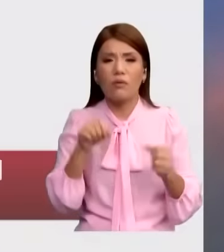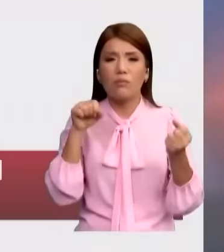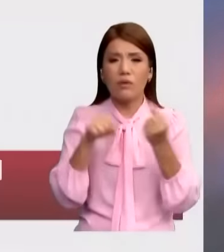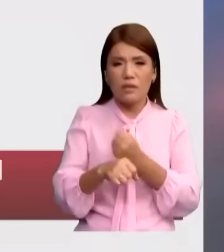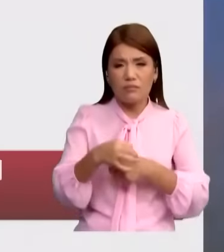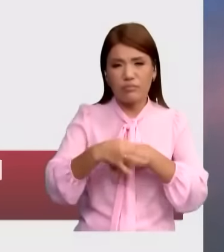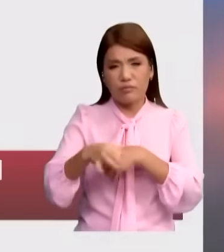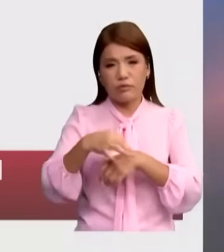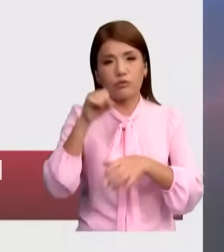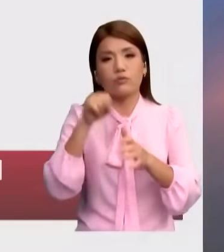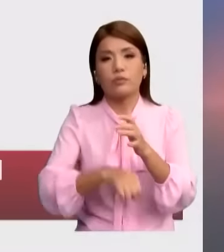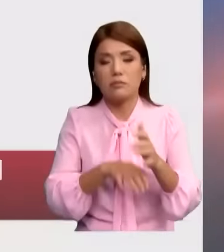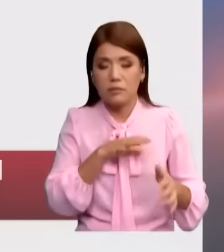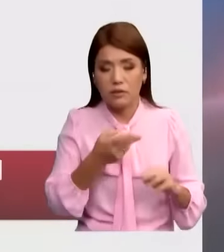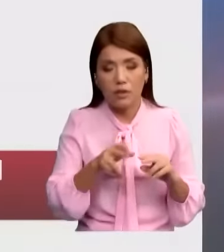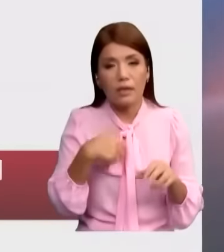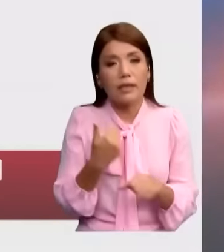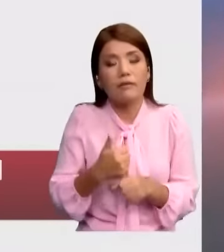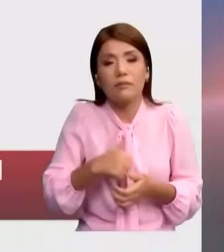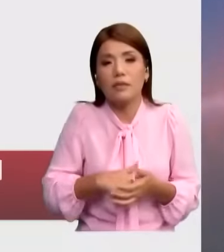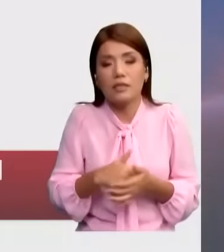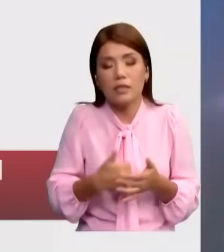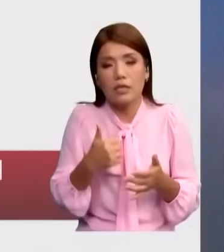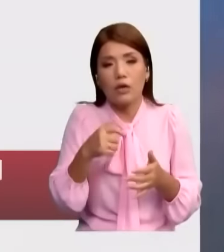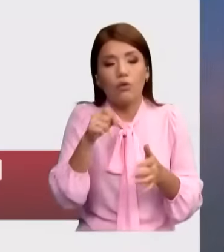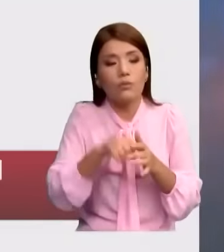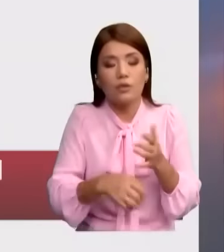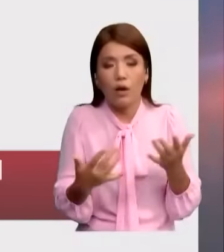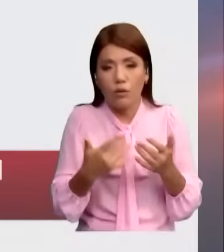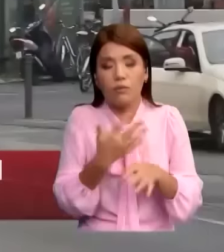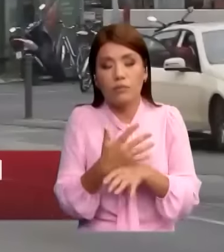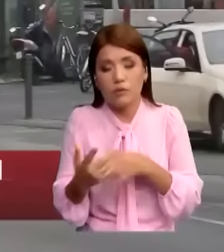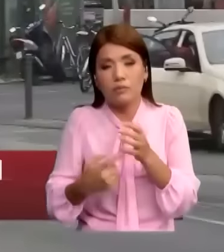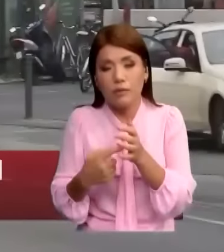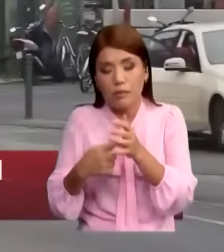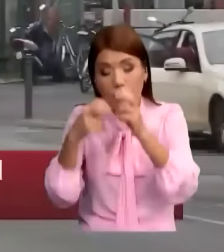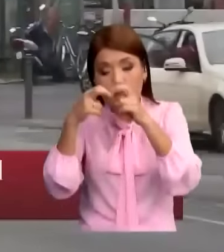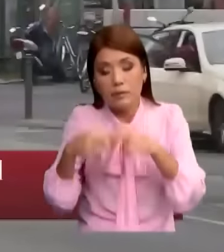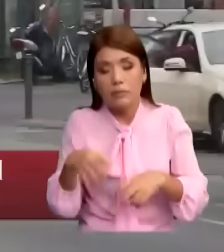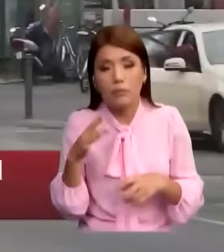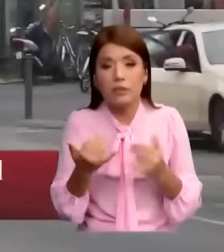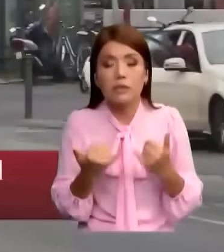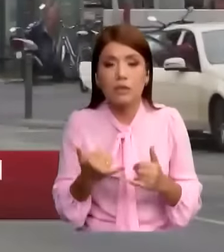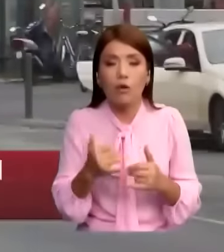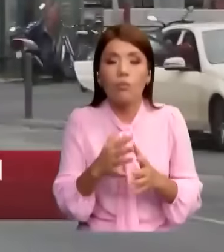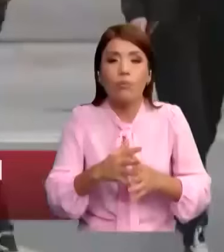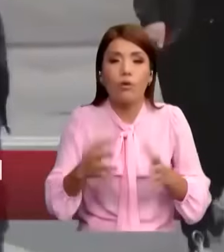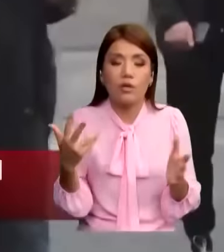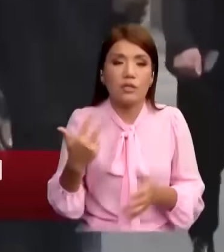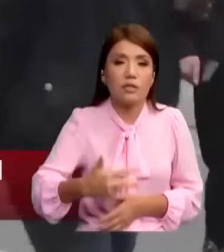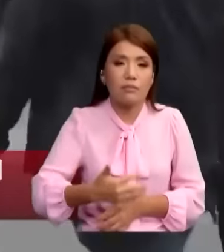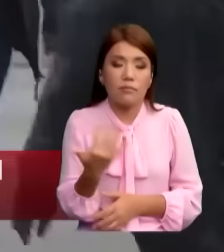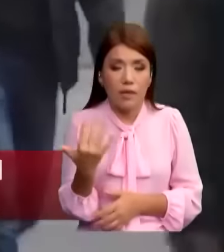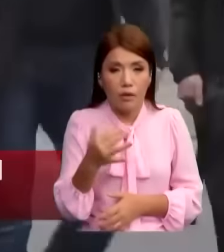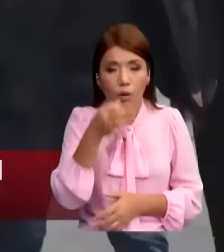насильственного преступления. Главный мотив и детали убийства еще предстоит выяснить следствию. Сейчас к делу подключились больше